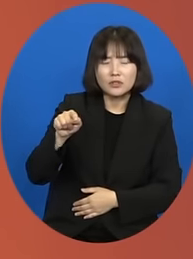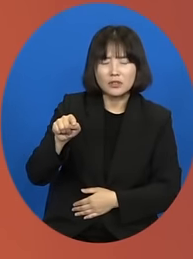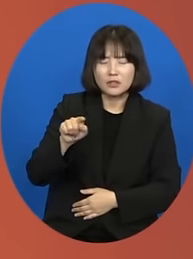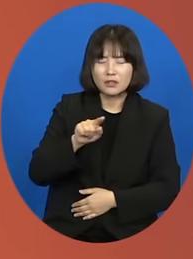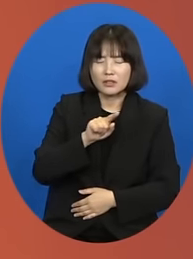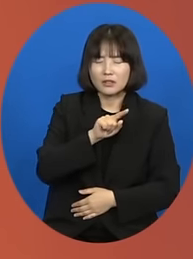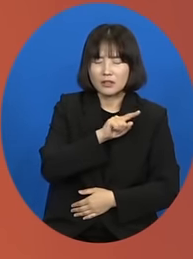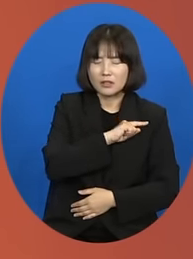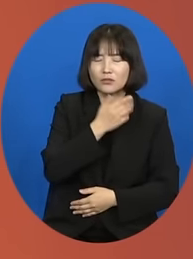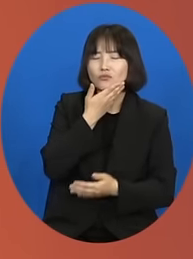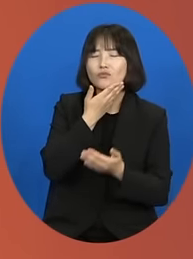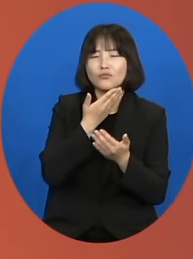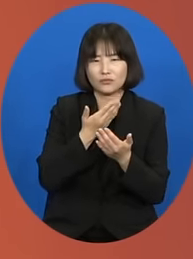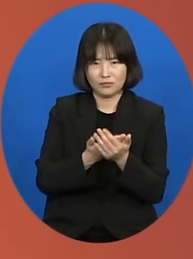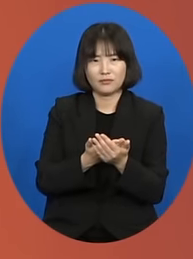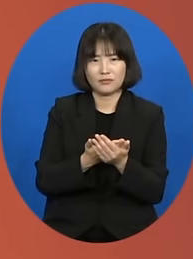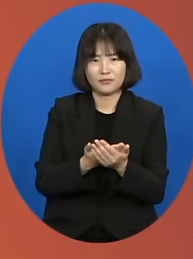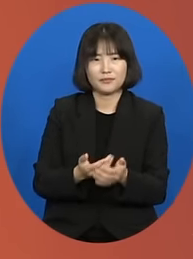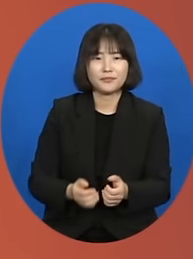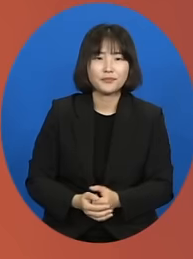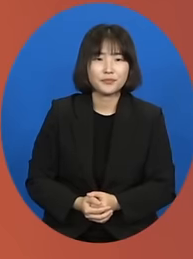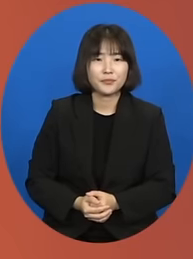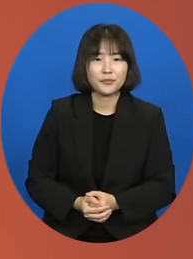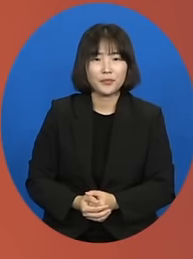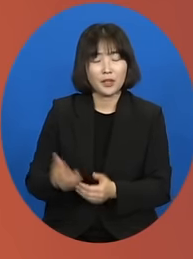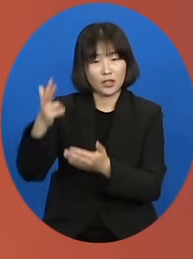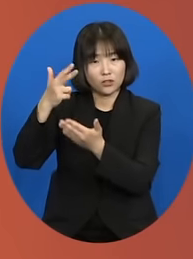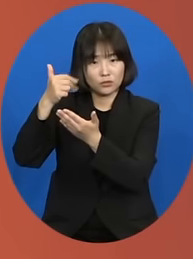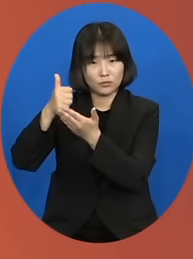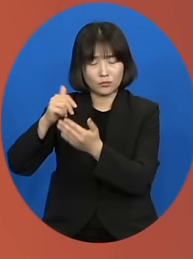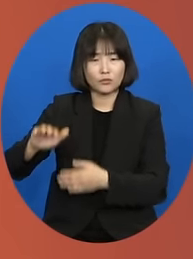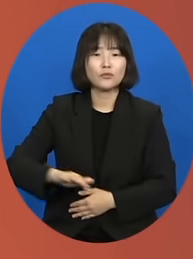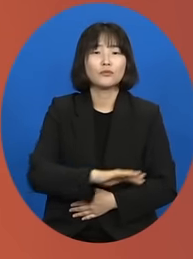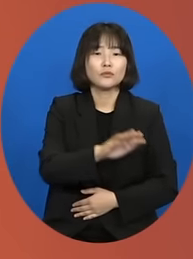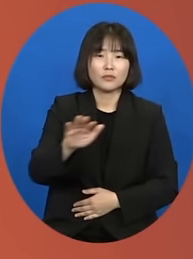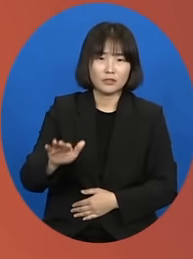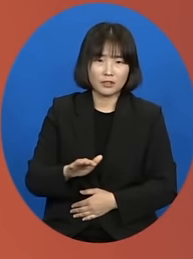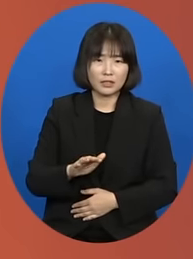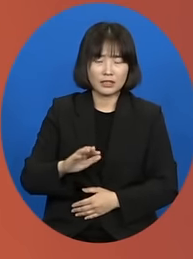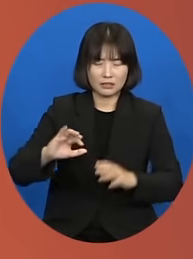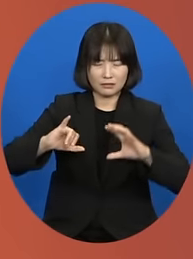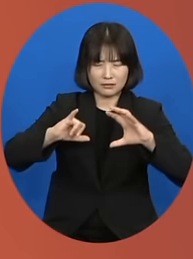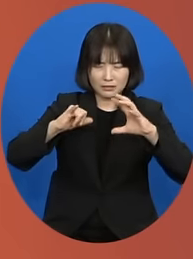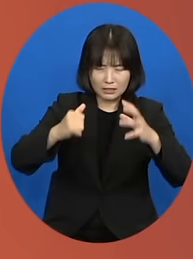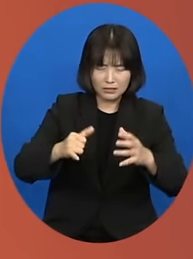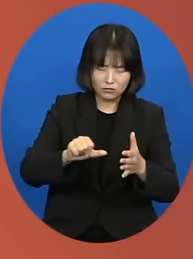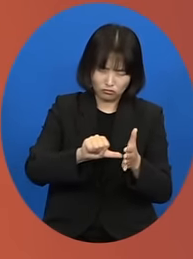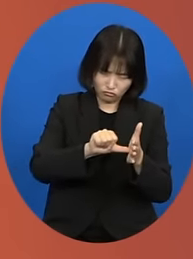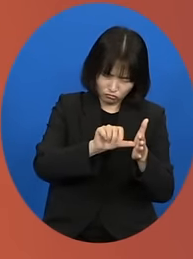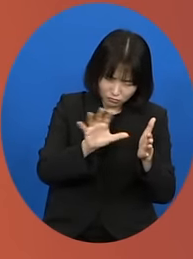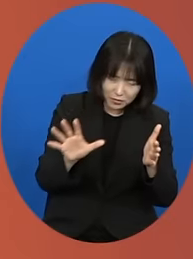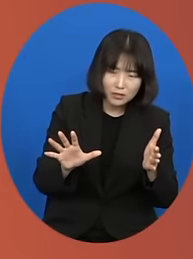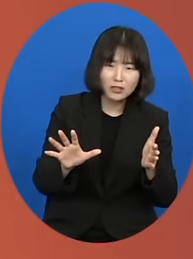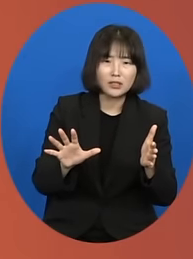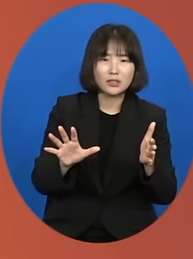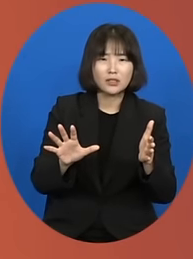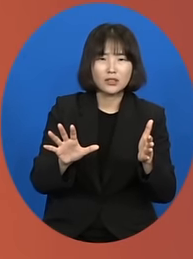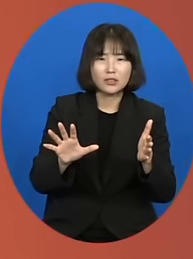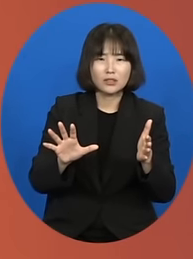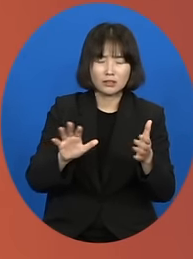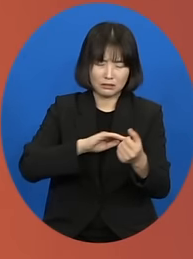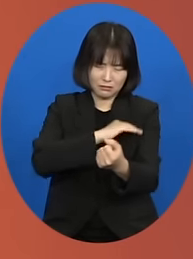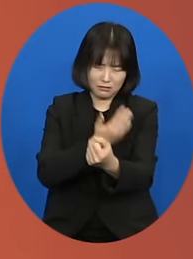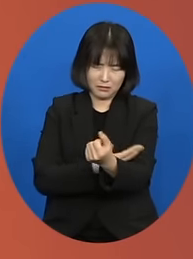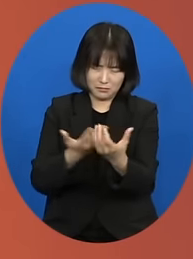가장 소중했습니다. 우리 주님도 우리가 세상에서 얼마나 유명해지는지, 얼마나